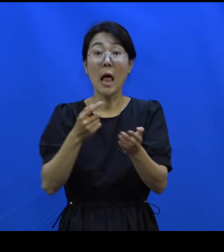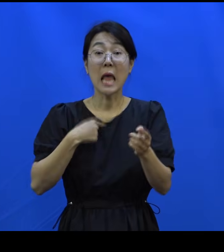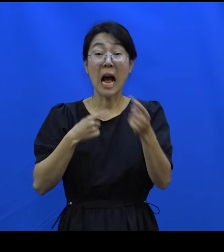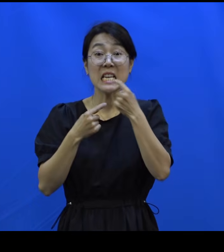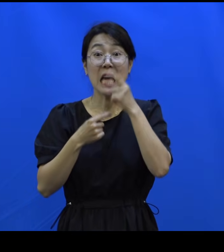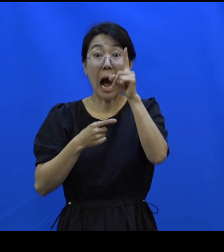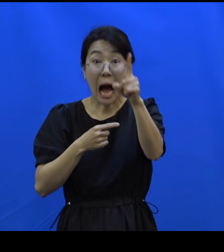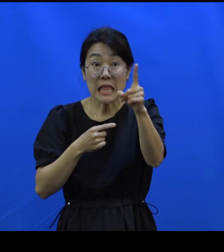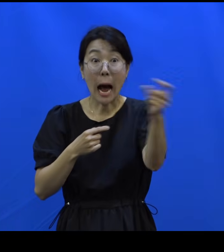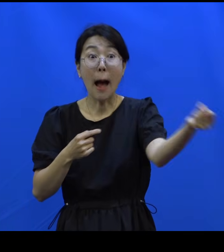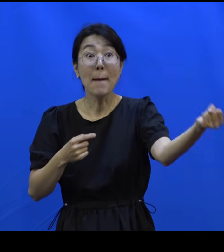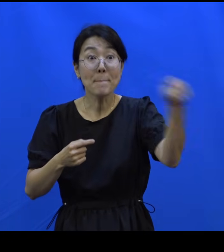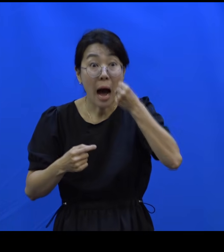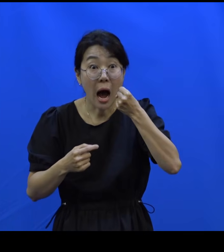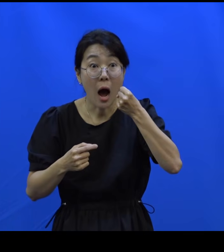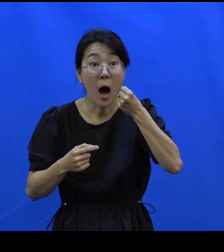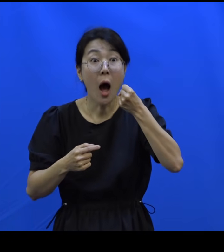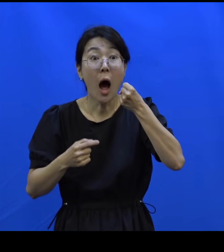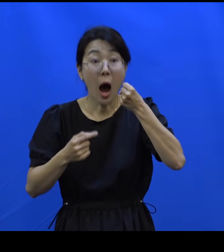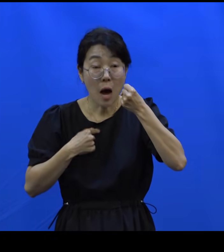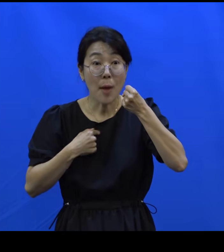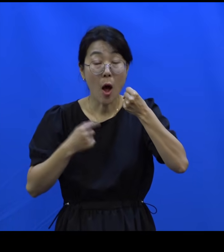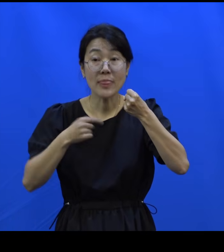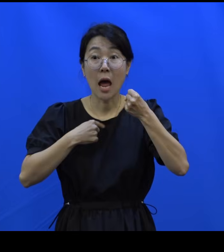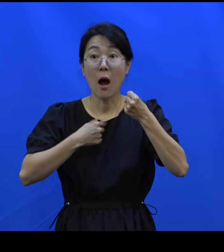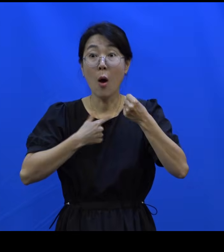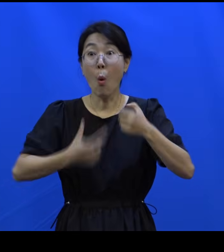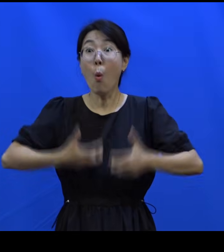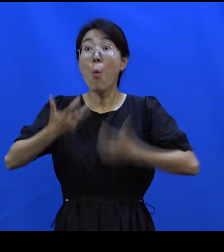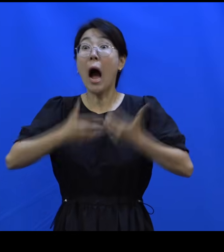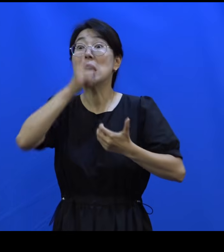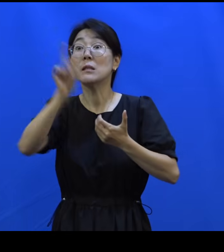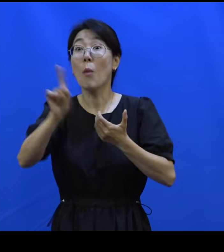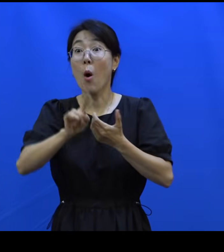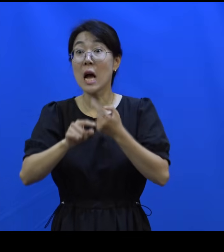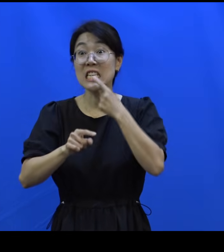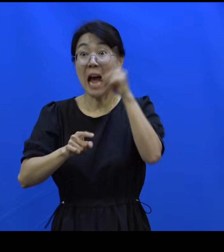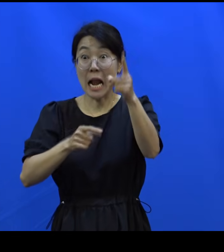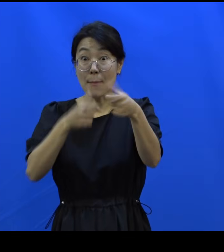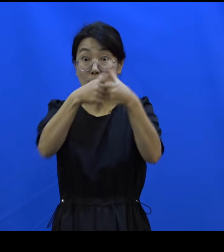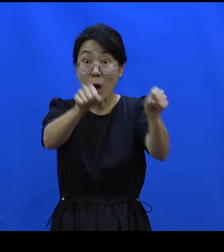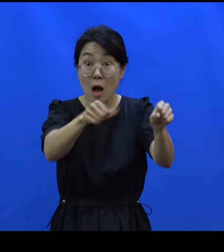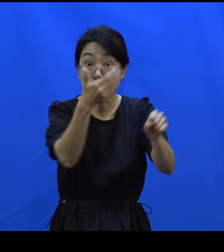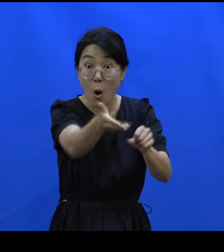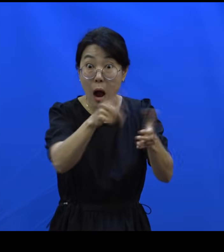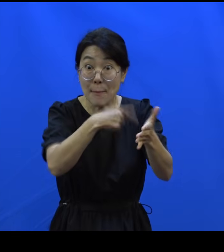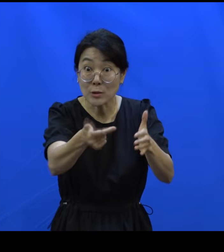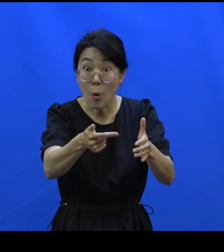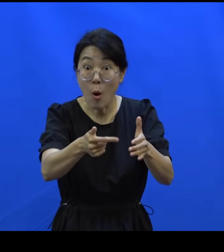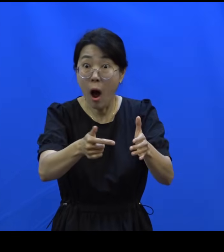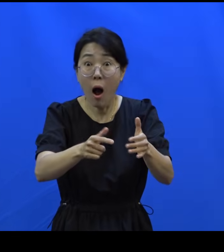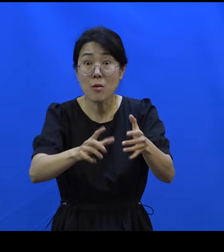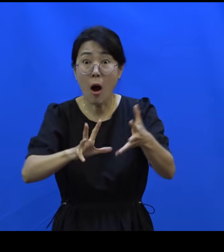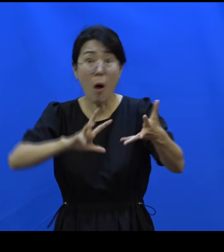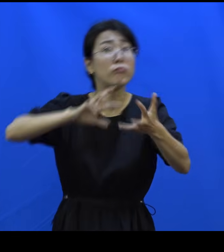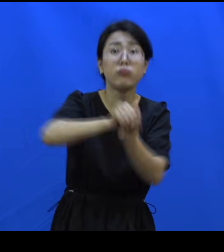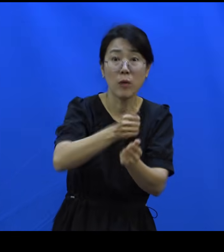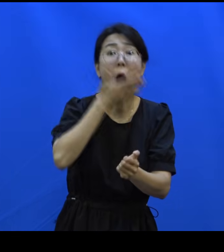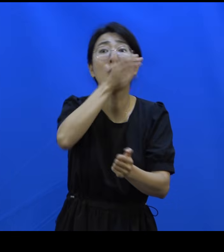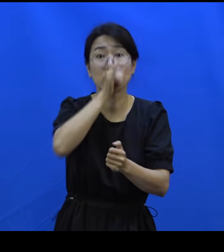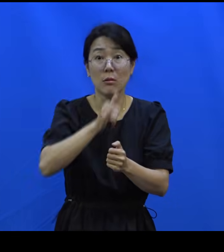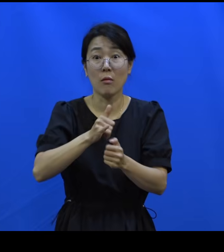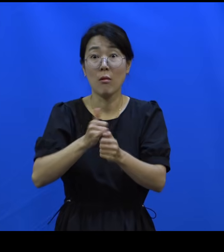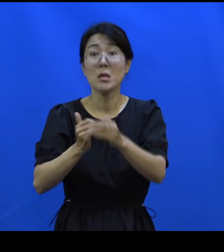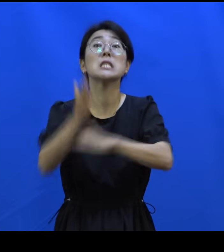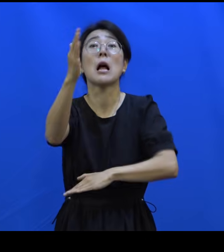것이죠. 복수할 때 인간의 본성에 맡기면 끔찍한 일이 일어날 수가 있습니다. 기준을 정해야죠. 기준이